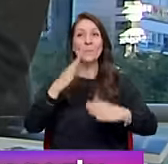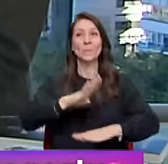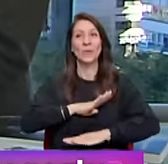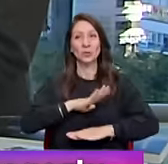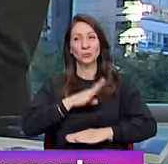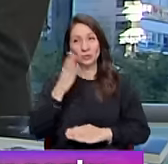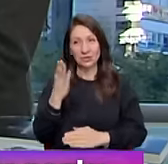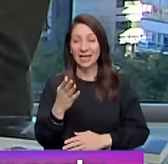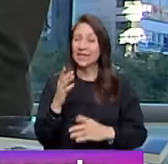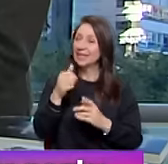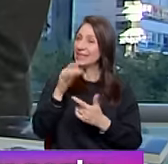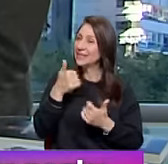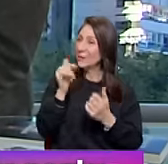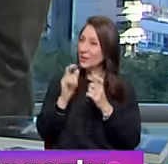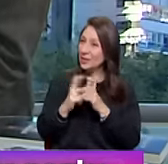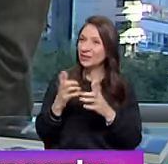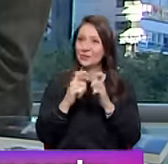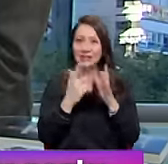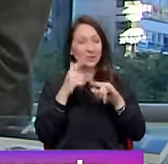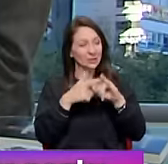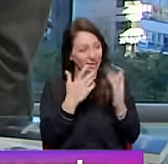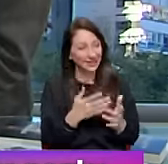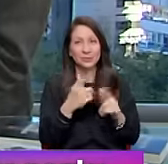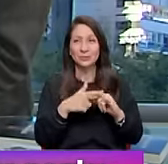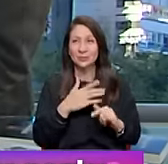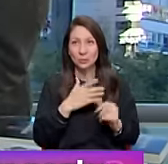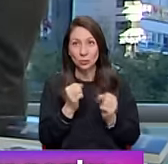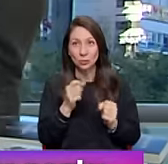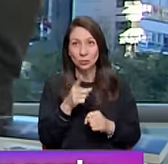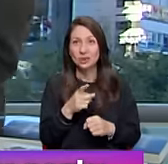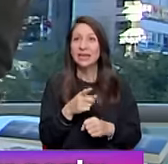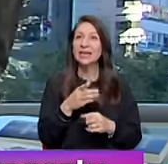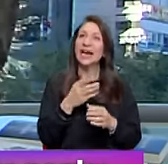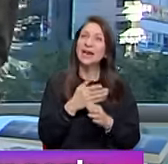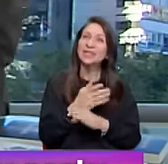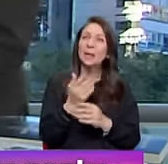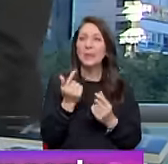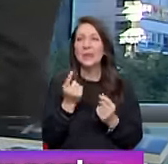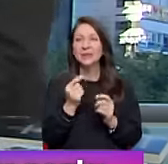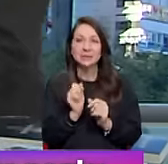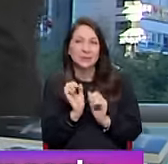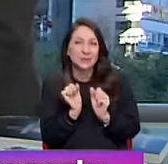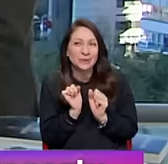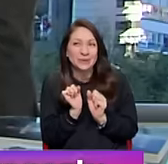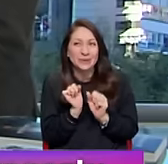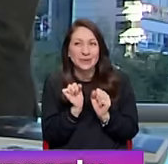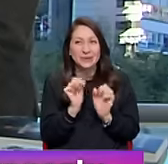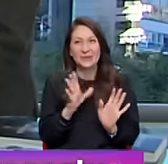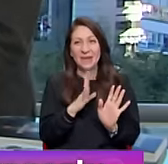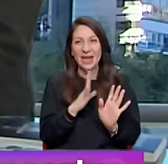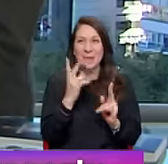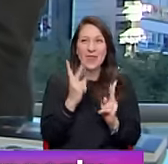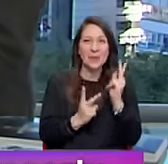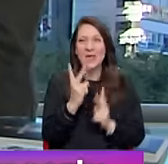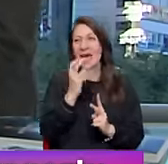yayınımızı gerçekleştireceğiz. Deniz abi günaydın. Günaydın İlker. Hoş geldin. Hoş bulduk. Üşüyor musun? Ya aslında böyle bir ürperti oluyor zaman zaman.